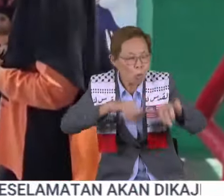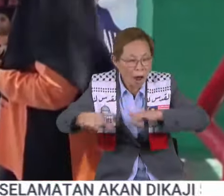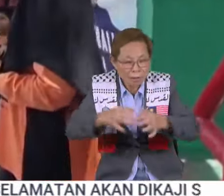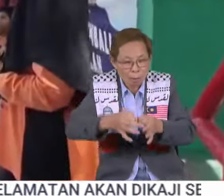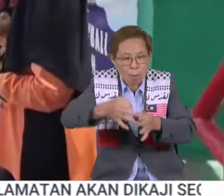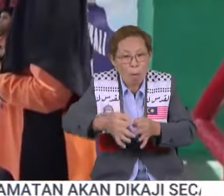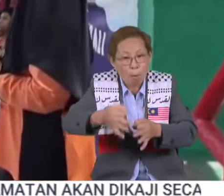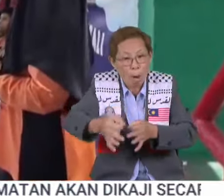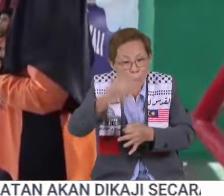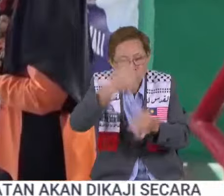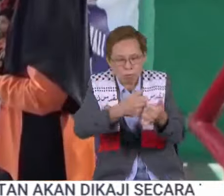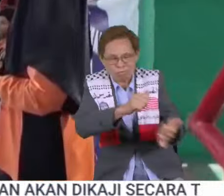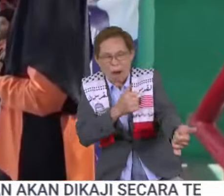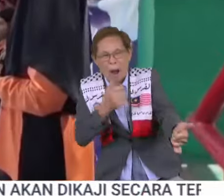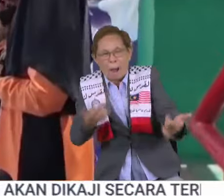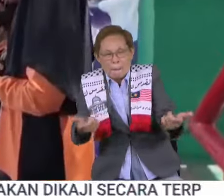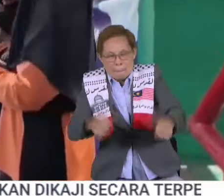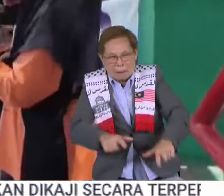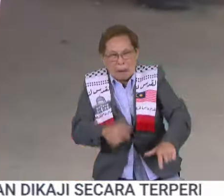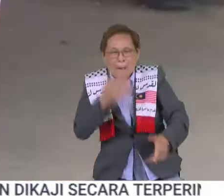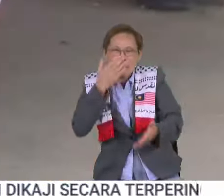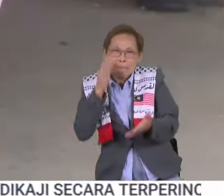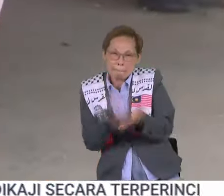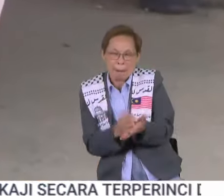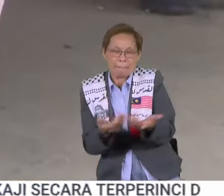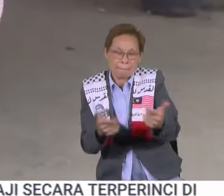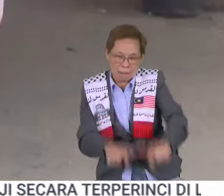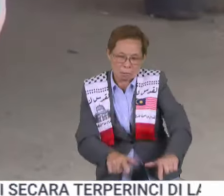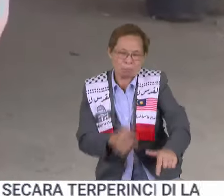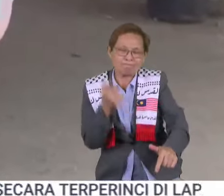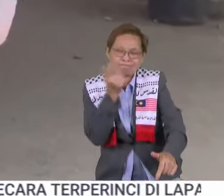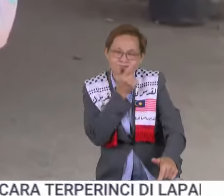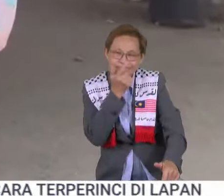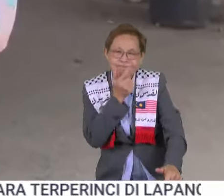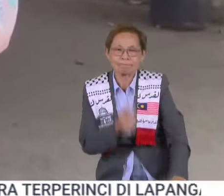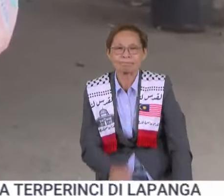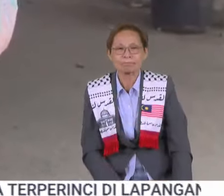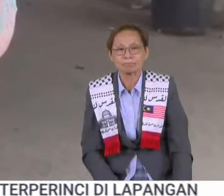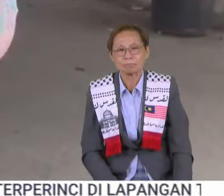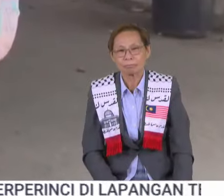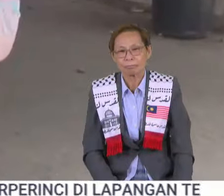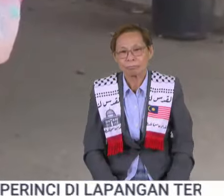aktiviti bagi mengelak berlakunya kejadian tidak diingini.